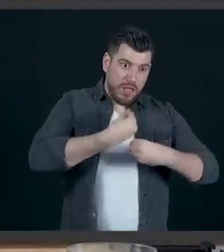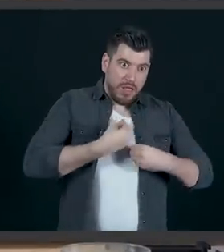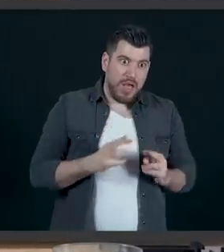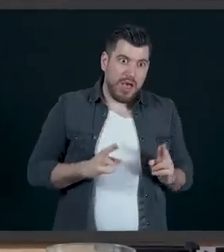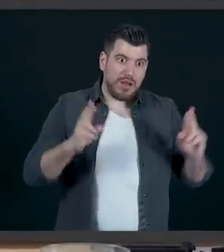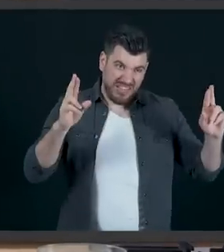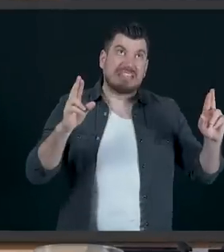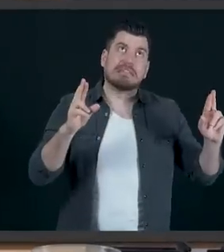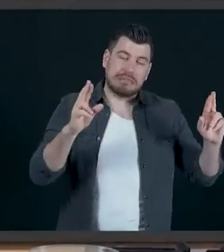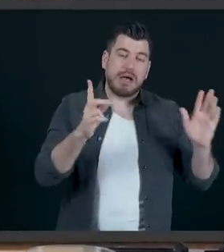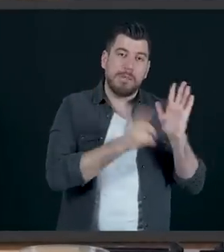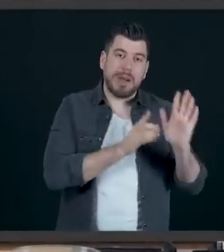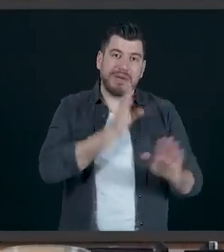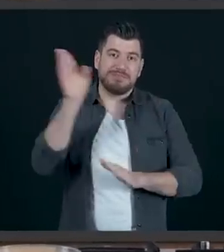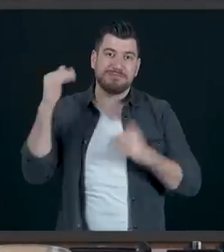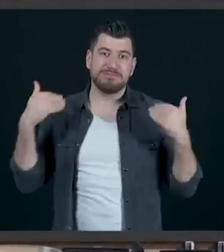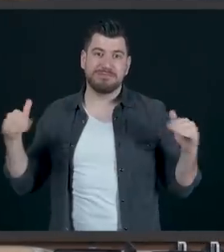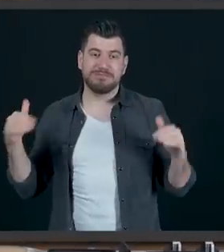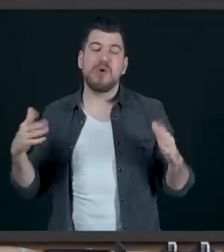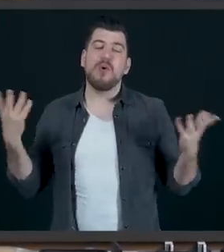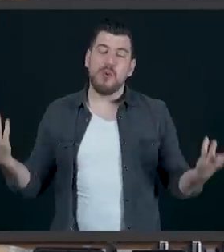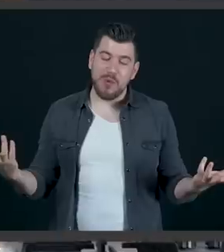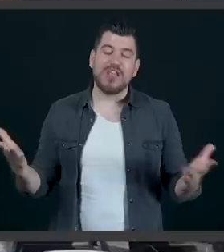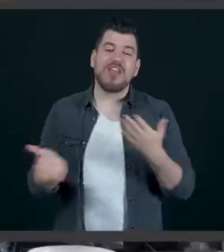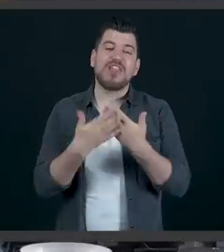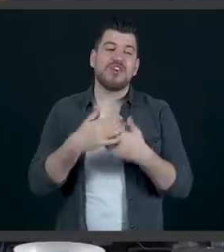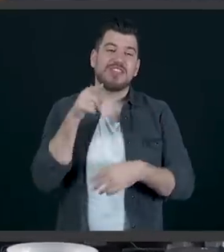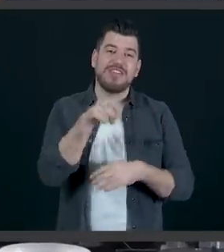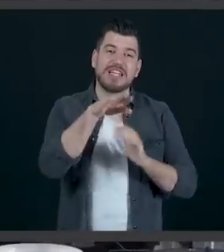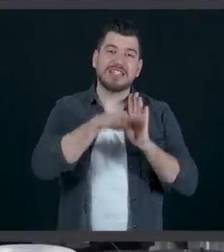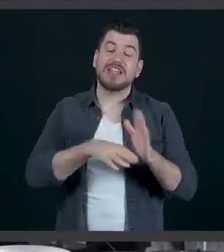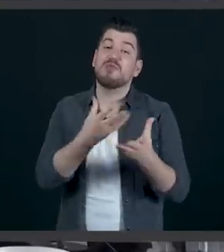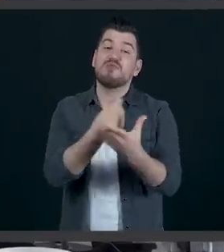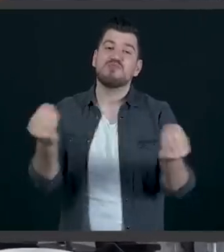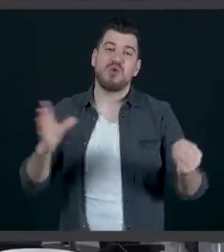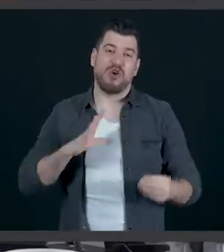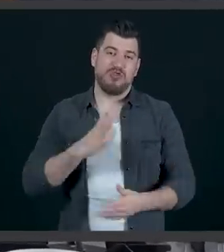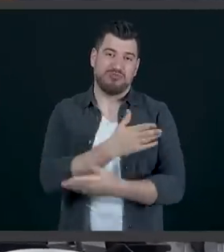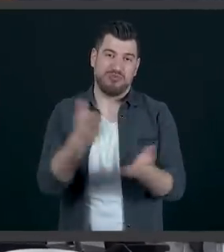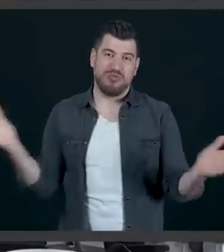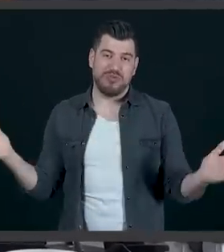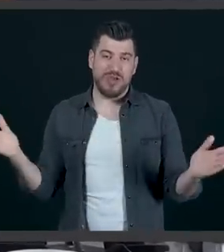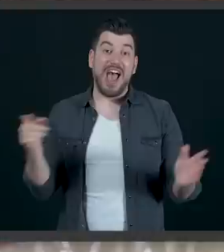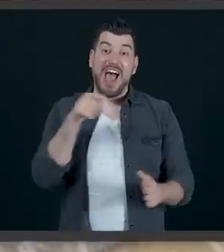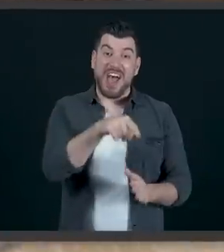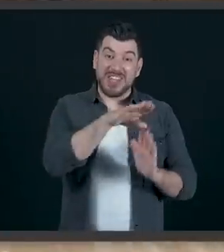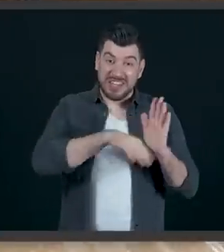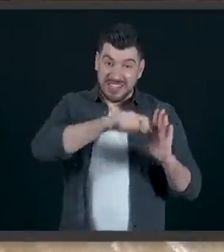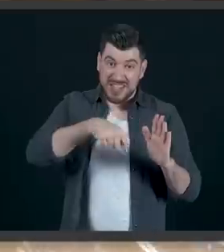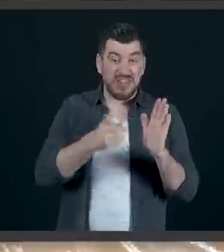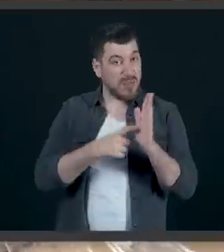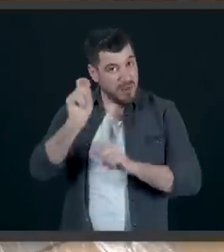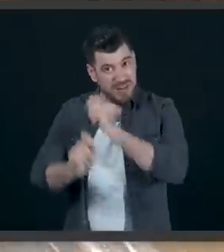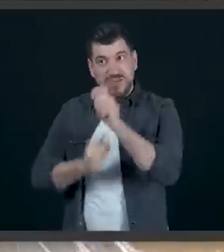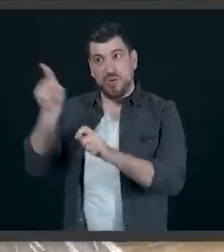θα πάτε γυμναστήριο. Οπότε γενικά θα βοηθήσω πάρα πολύ κόσμο. Νομίζω ότι πρέπει να πάρω και αυτή τη συνταγή που σωστά από τα γυμναστήρια.